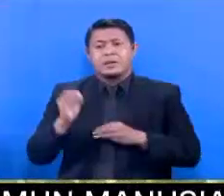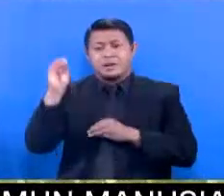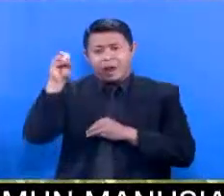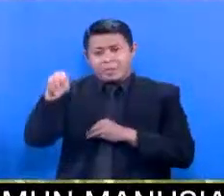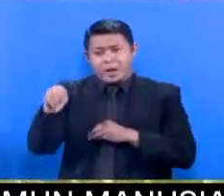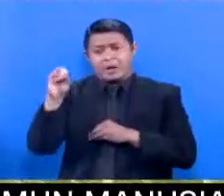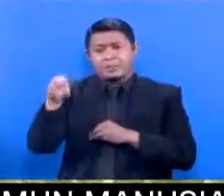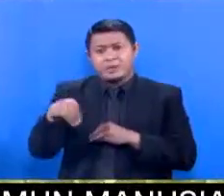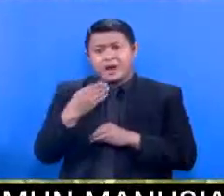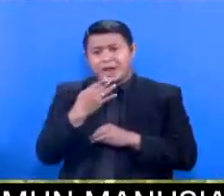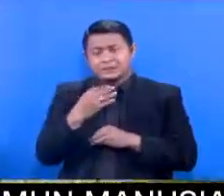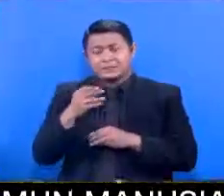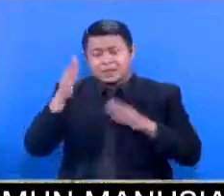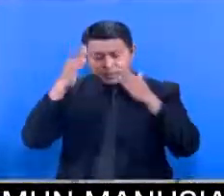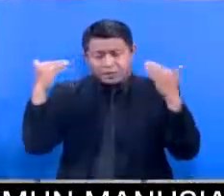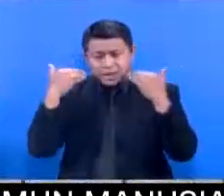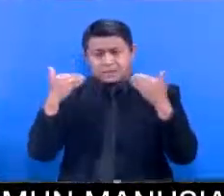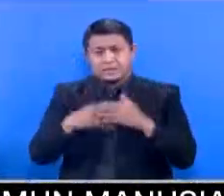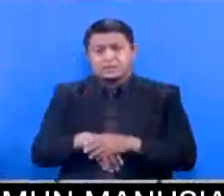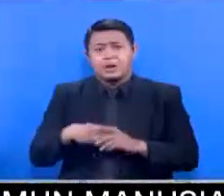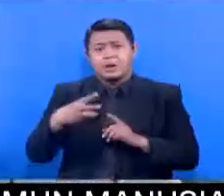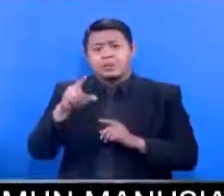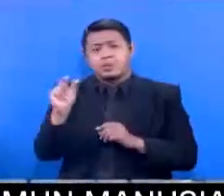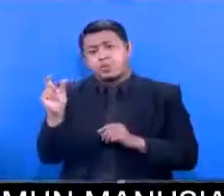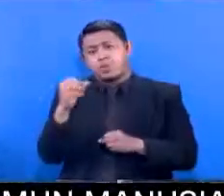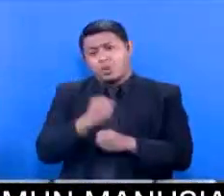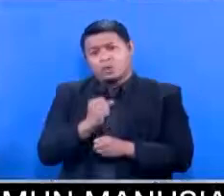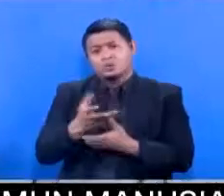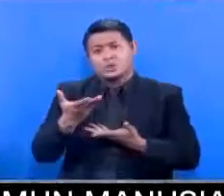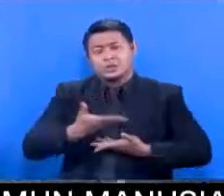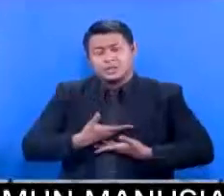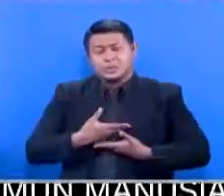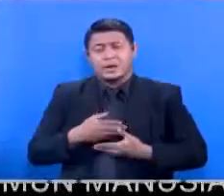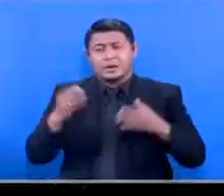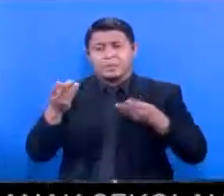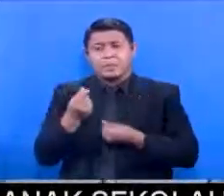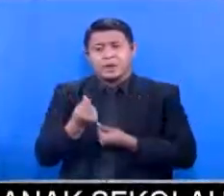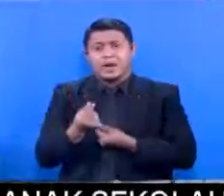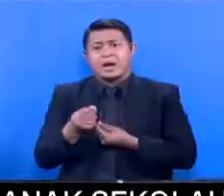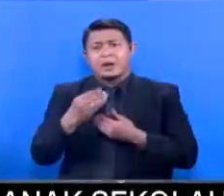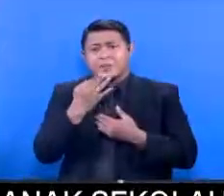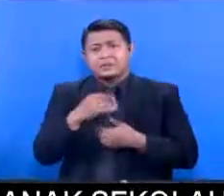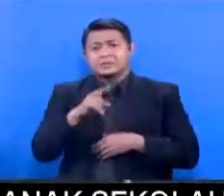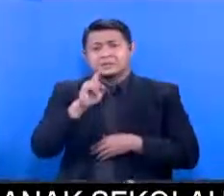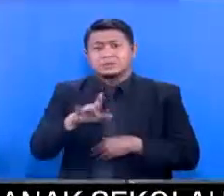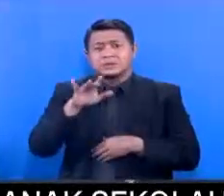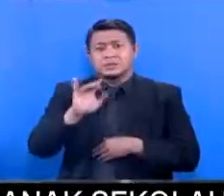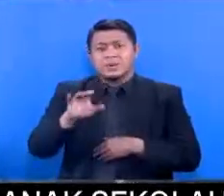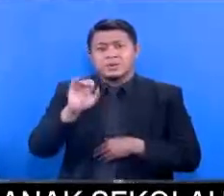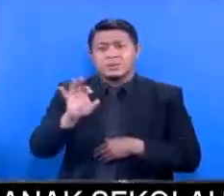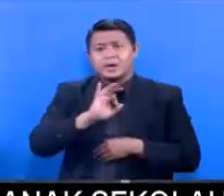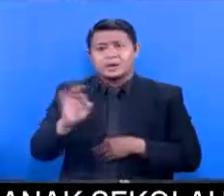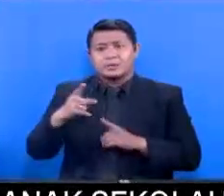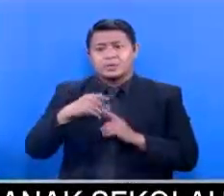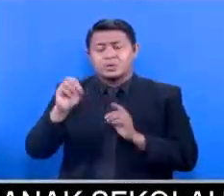pertanggal 20 4 Maret 2012 1 bulok bahkan telah menyerap beras dari petani hingga 155000 ton cuma